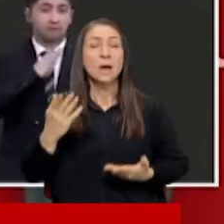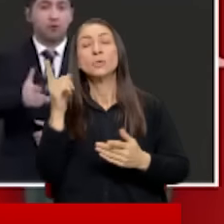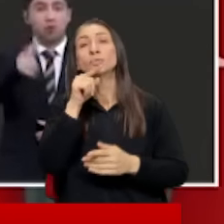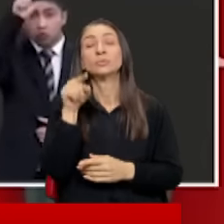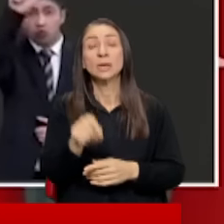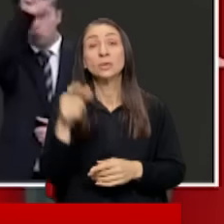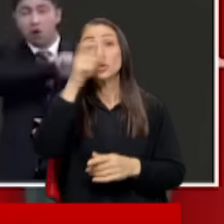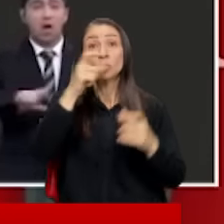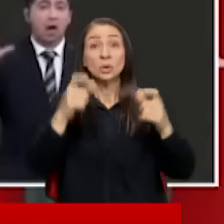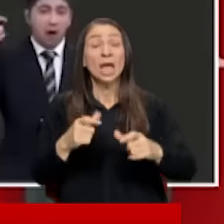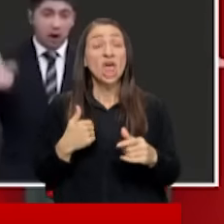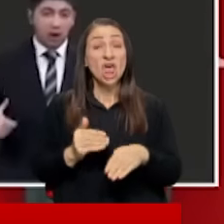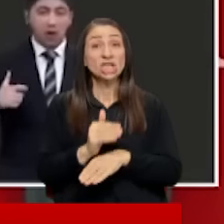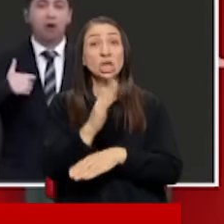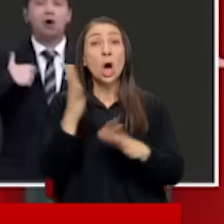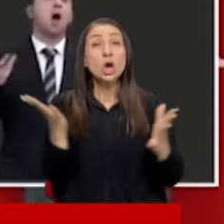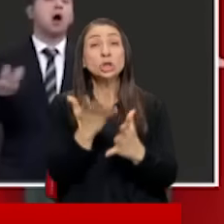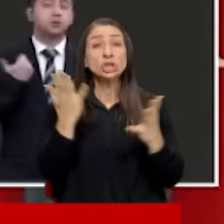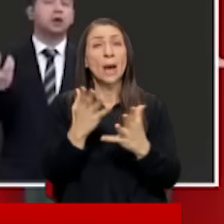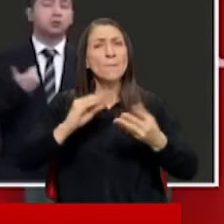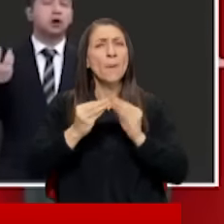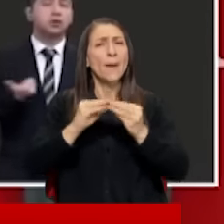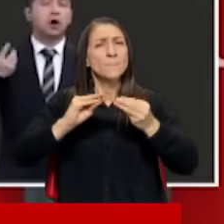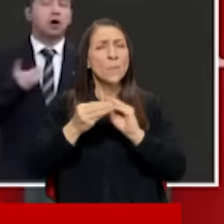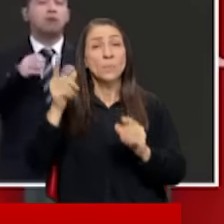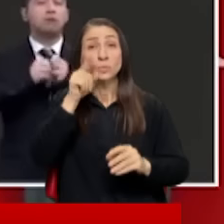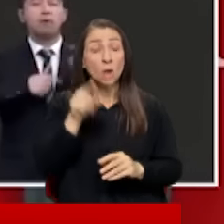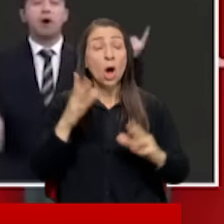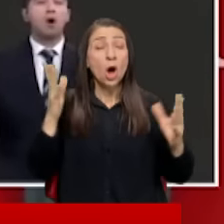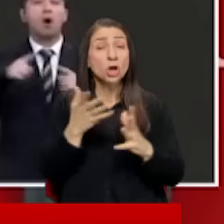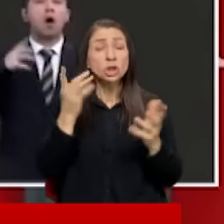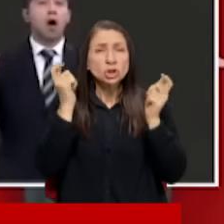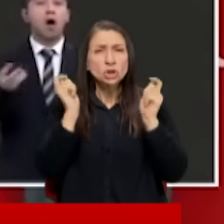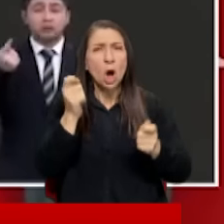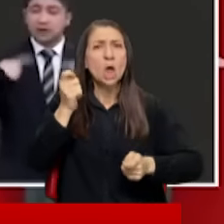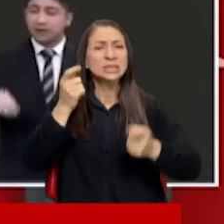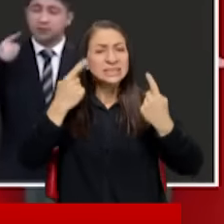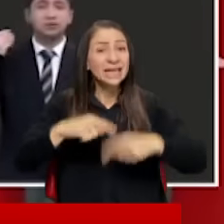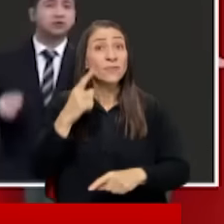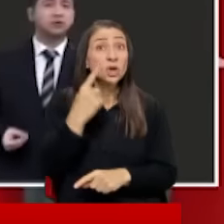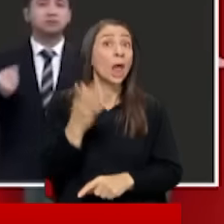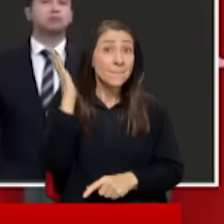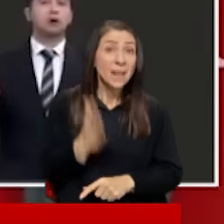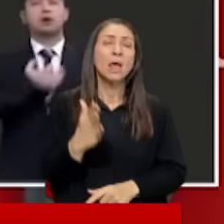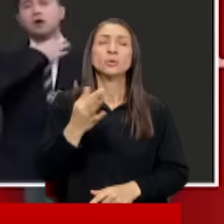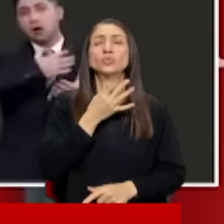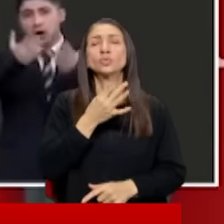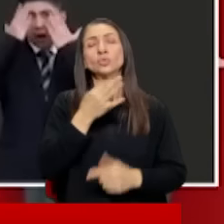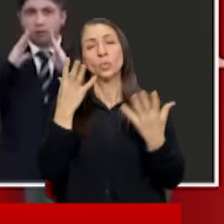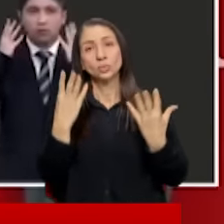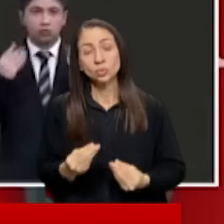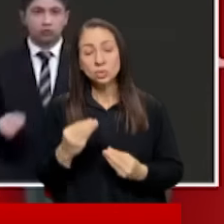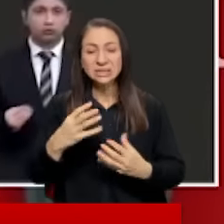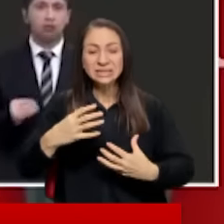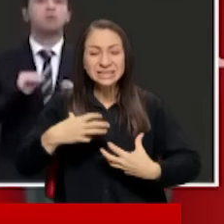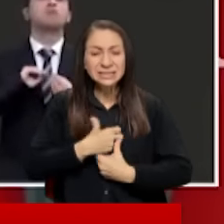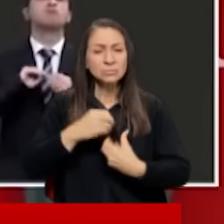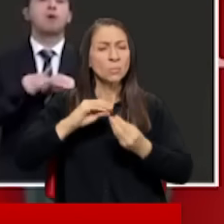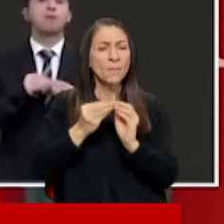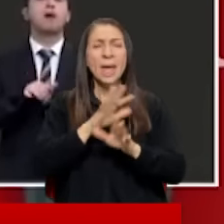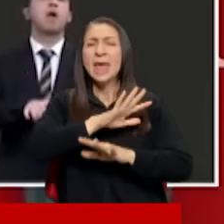Türkiye yaşadığı onca sıkıntıya, onca zor imtihana rağmen hamdolsun